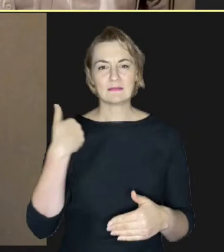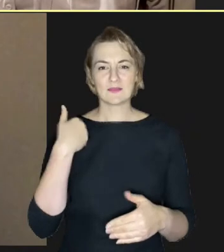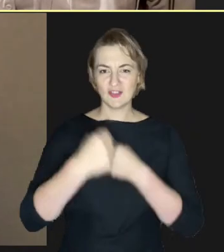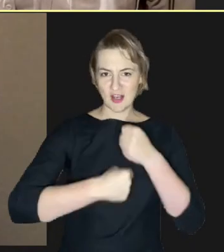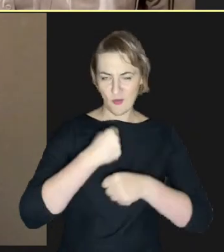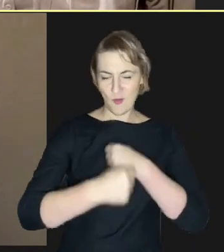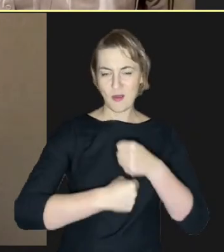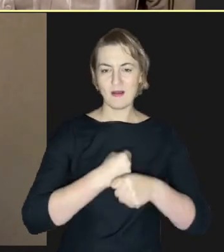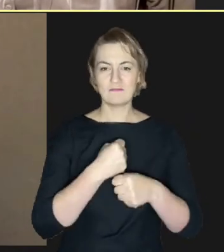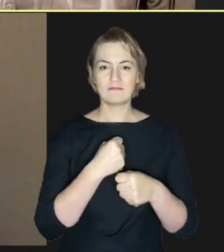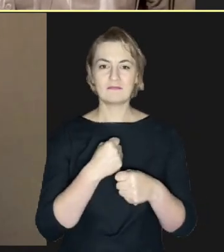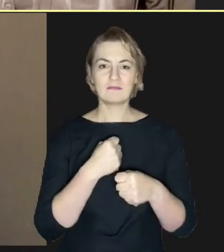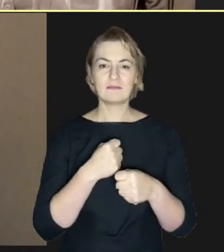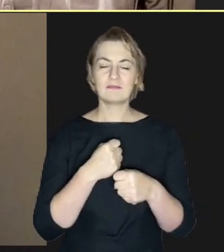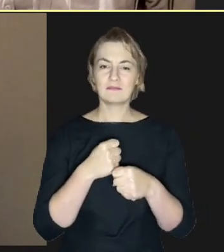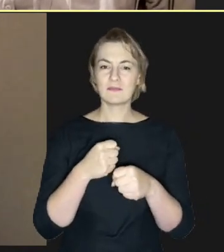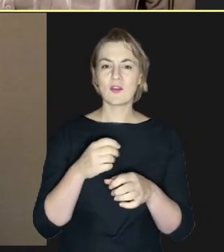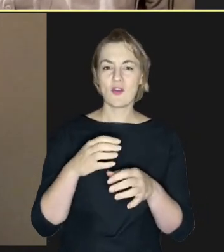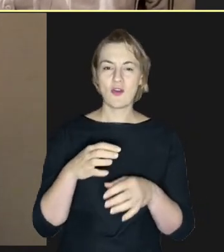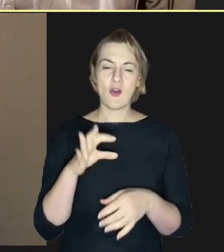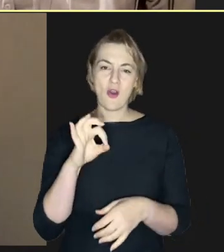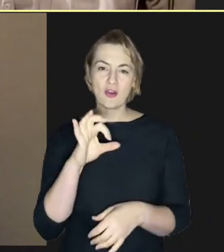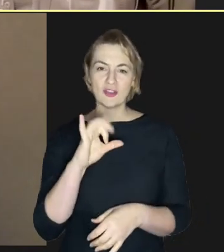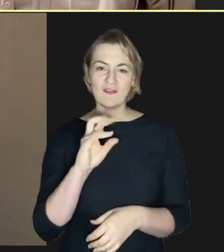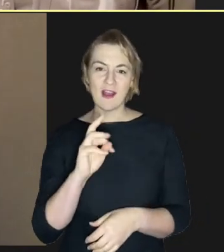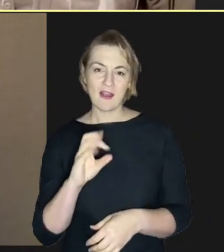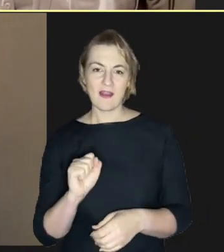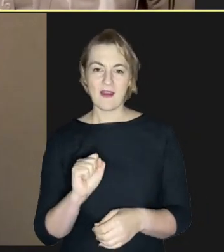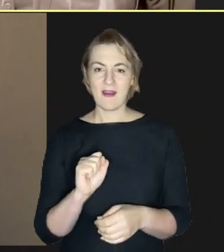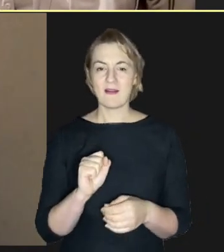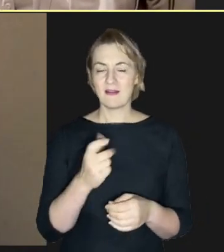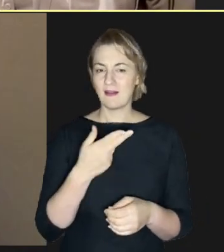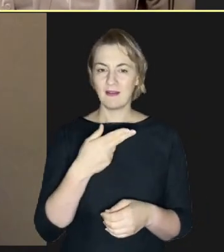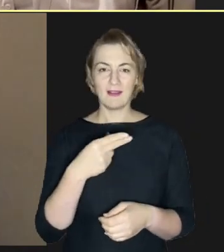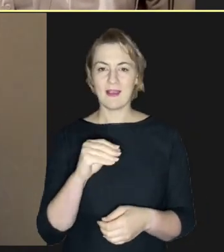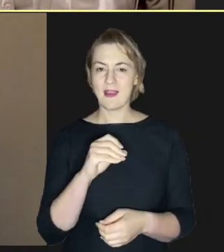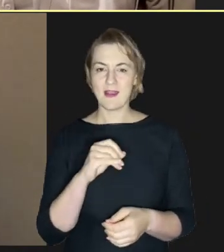oświaty niezależnej, a zaraz po stanie wojennym